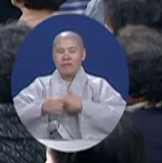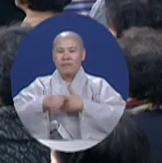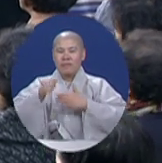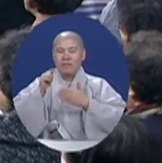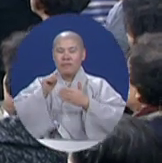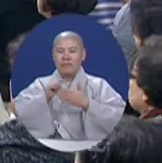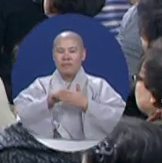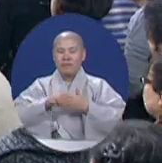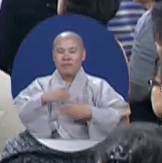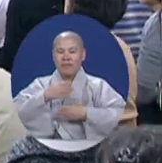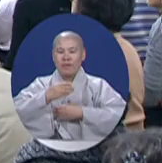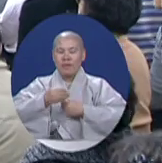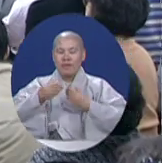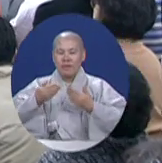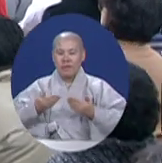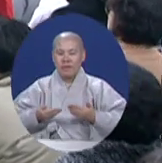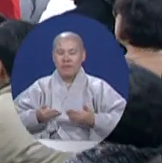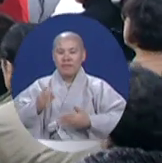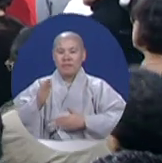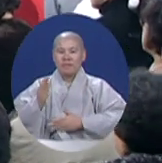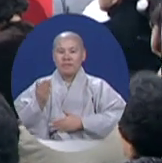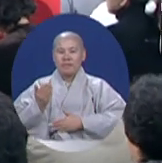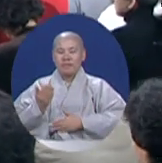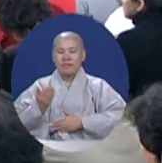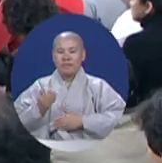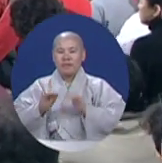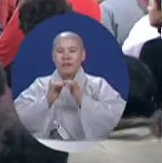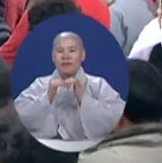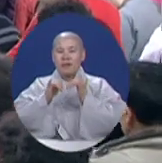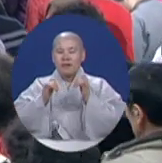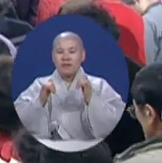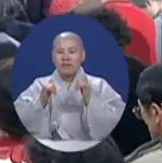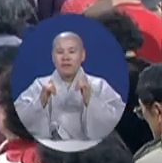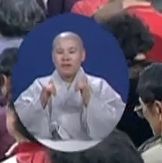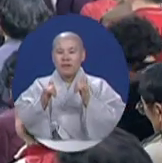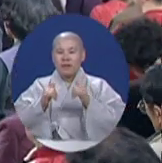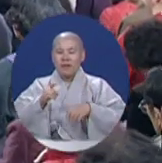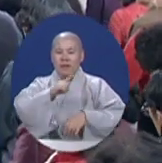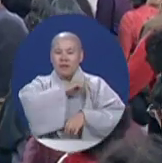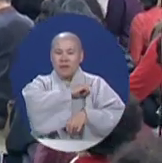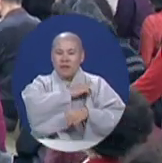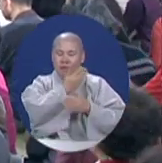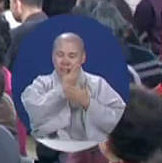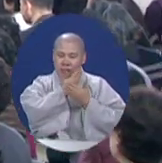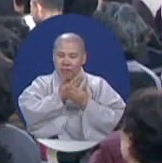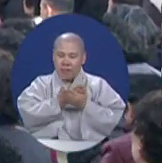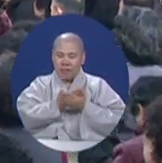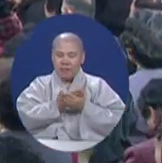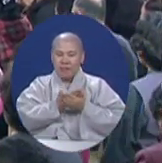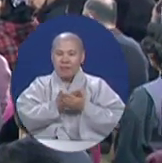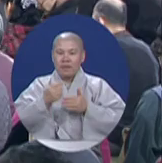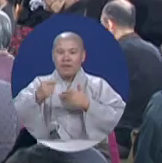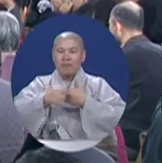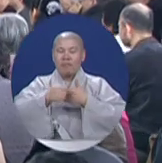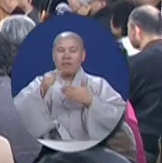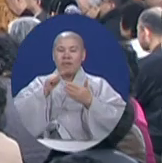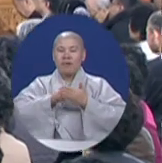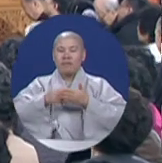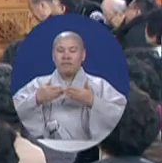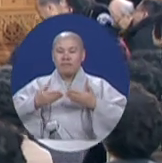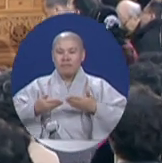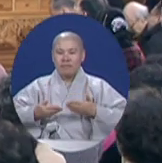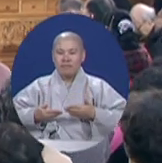마음을 쉬게 돼요. 그래서 인간에게 가장 중요한 게 마음을 쉬는